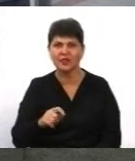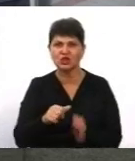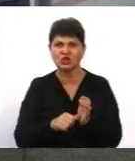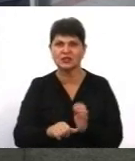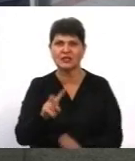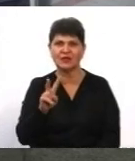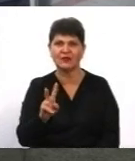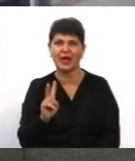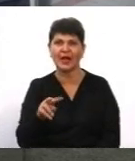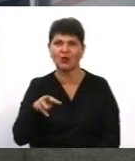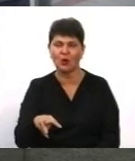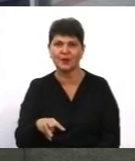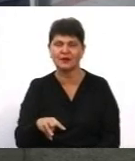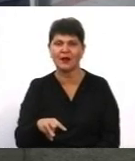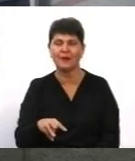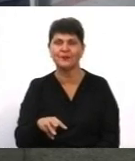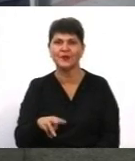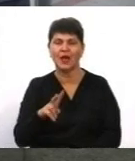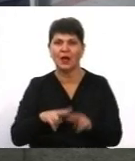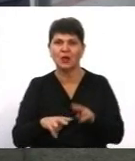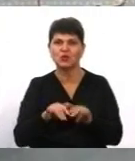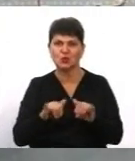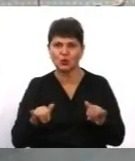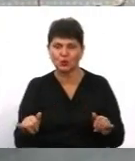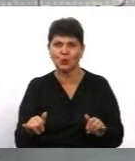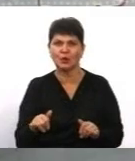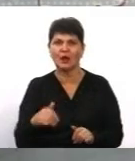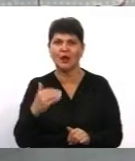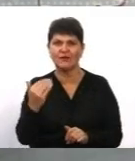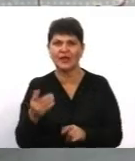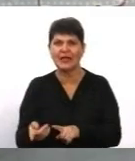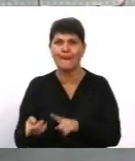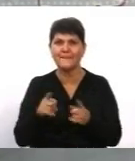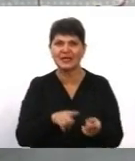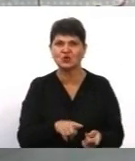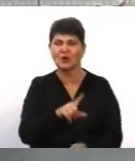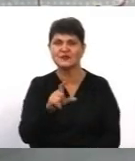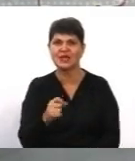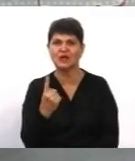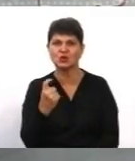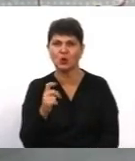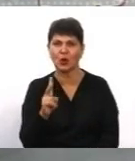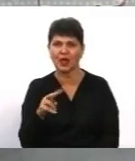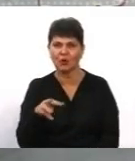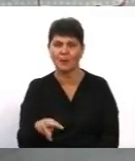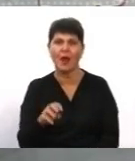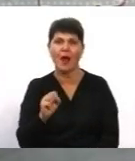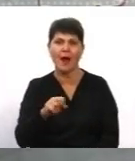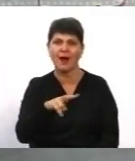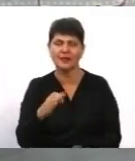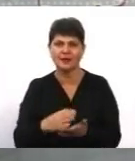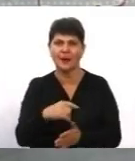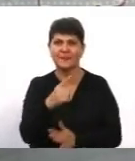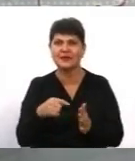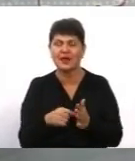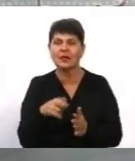велоінфраструктури. Львів, наскільки знаю, вже перейшов за 100 кілометрів, але тут є питання до підрахунку